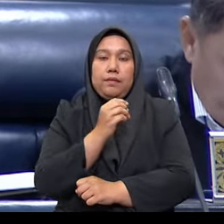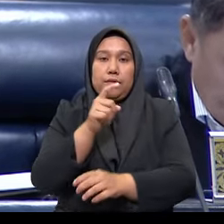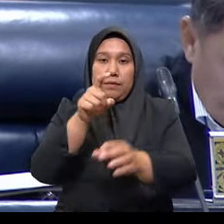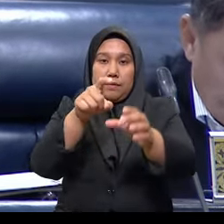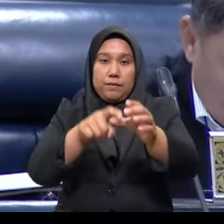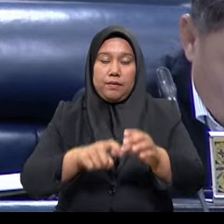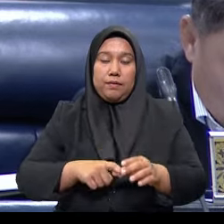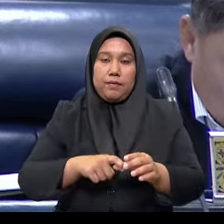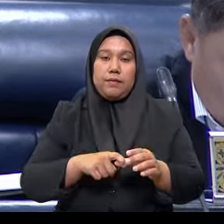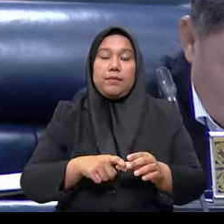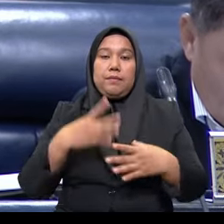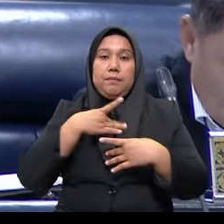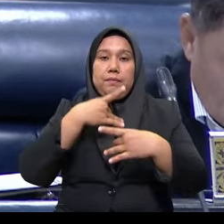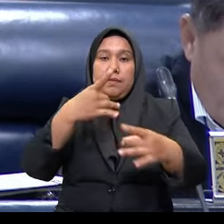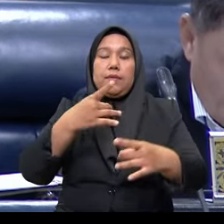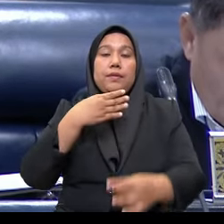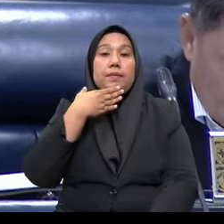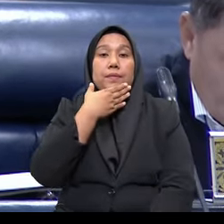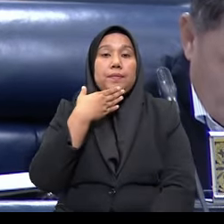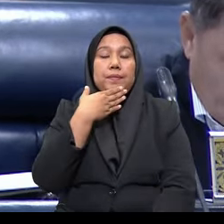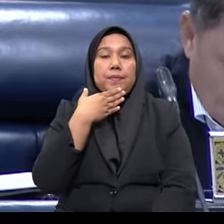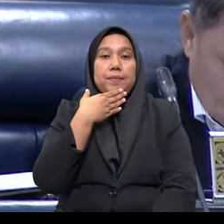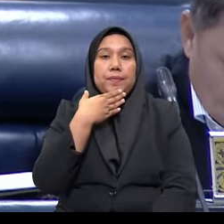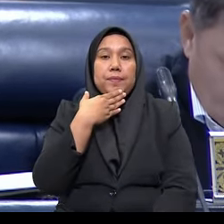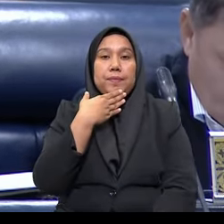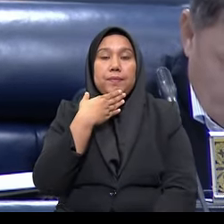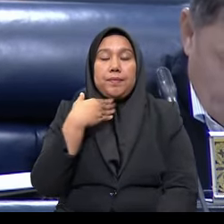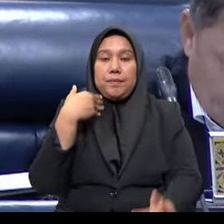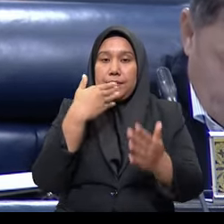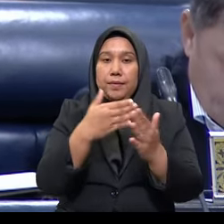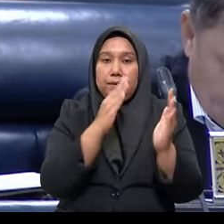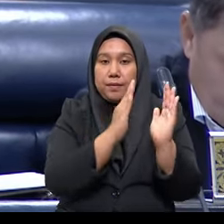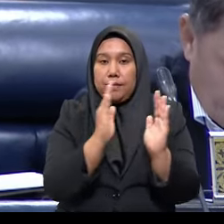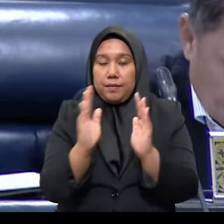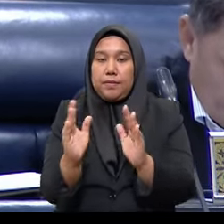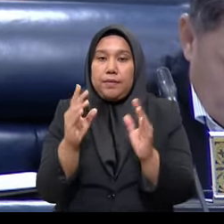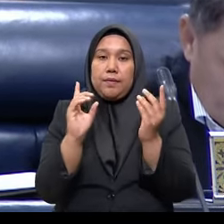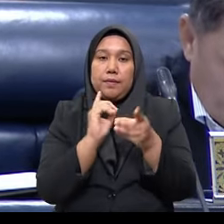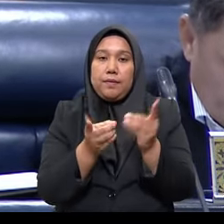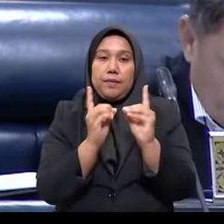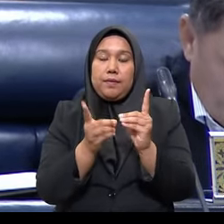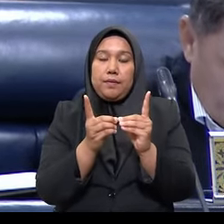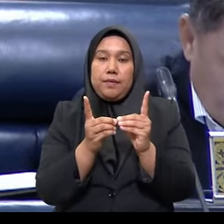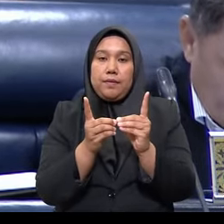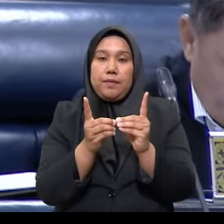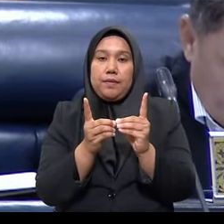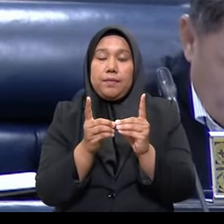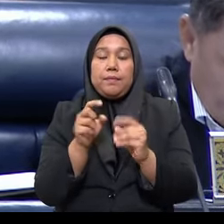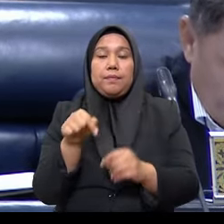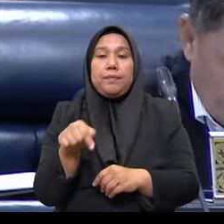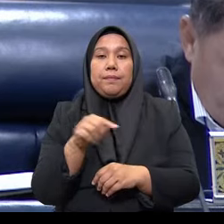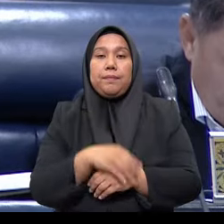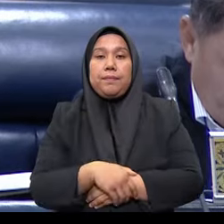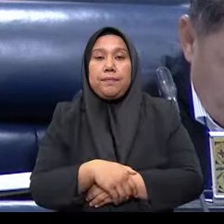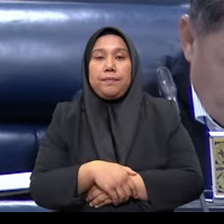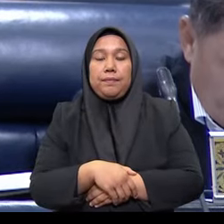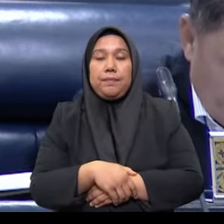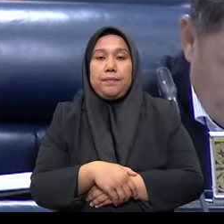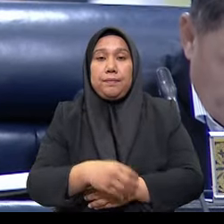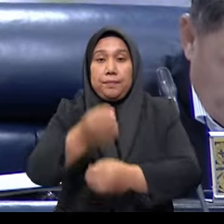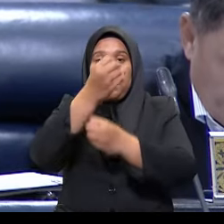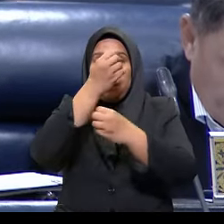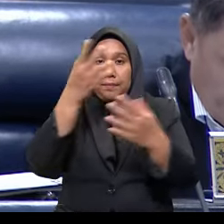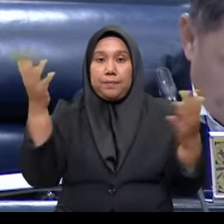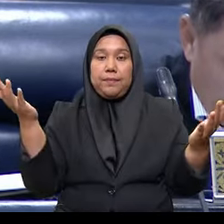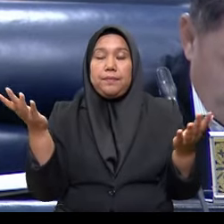menarik minat anak muda mendekati perpustakaan digital ini? Tuan Yang di-Pertua, untuk makluman